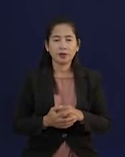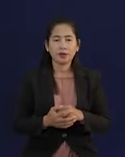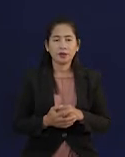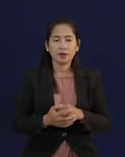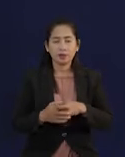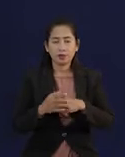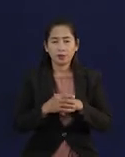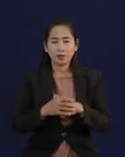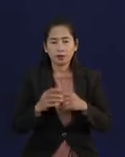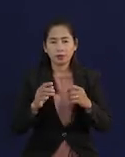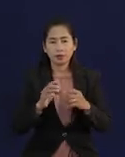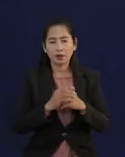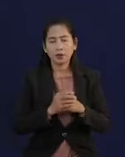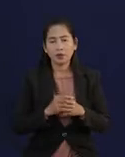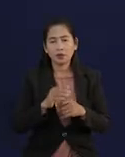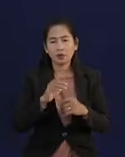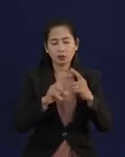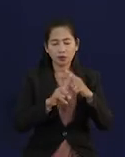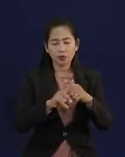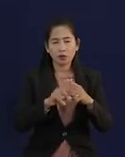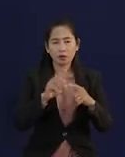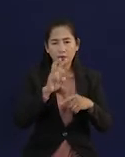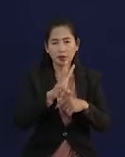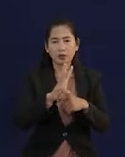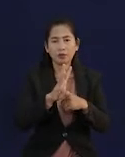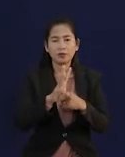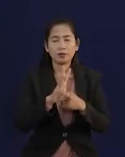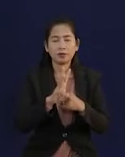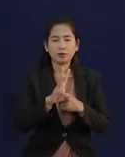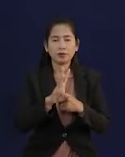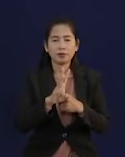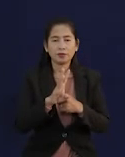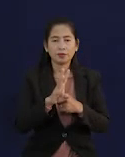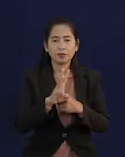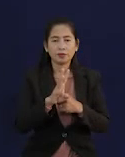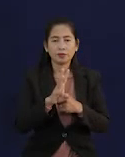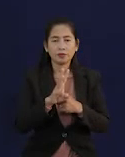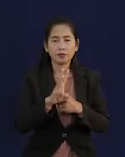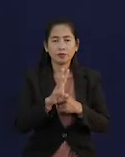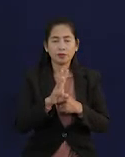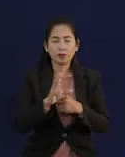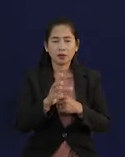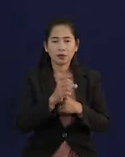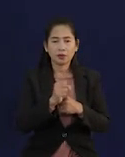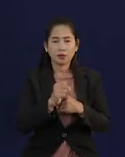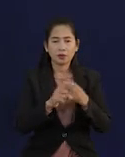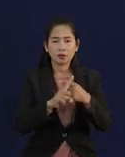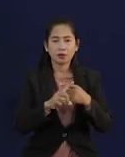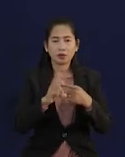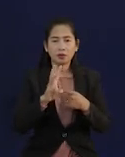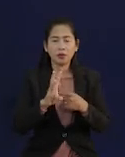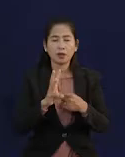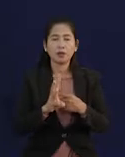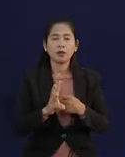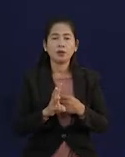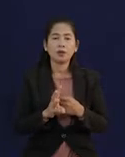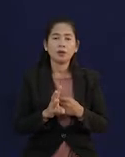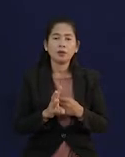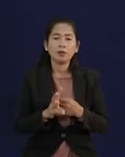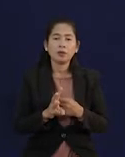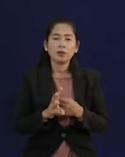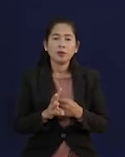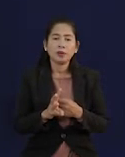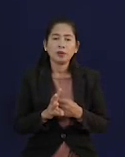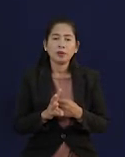bì mê bì. Tới cư dân. Côn nâng mê bầy. Chấp dân dục hiệp dục. Côn nâng bấy. Để cho nét